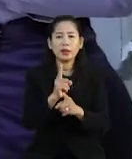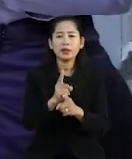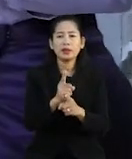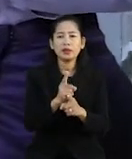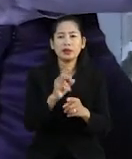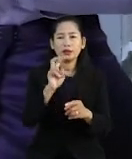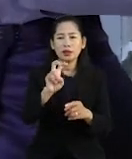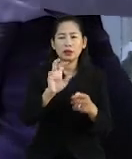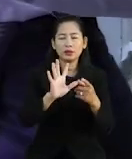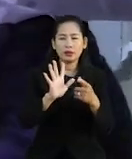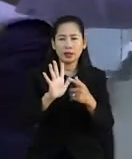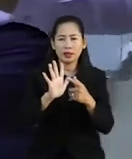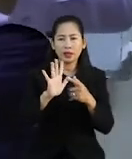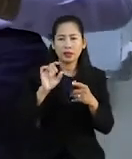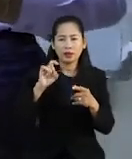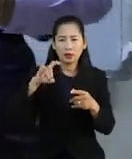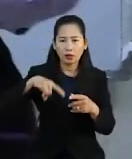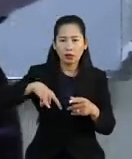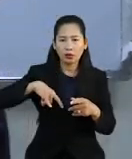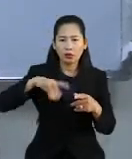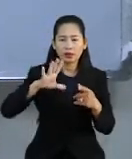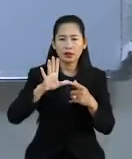tốt từ đi nạc đuổi mặt địch chà